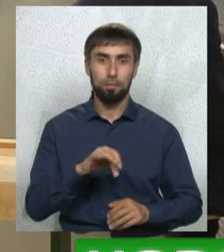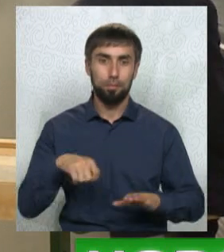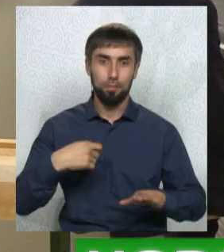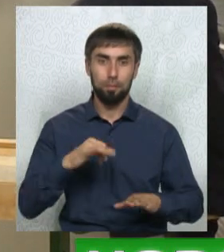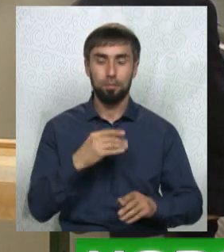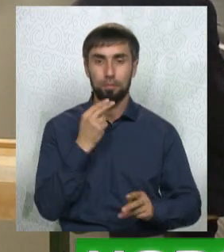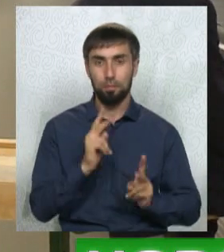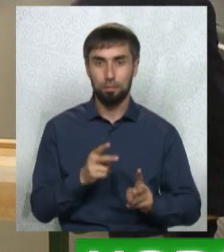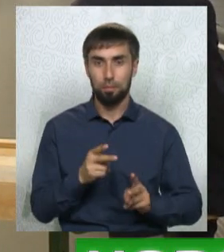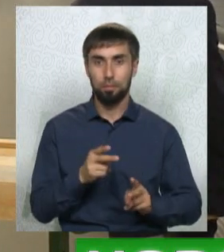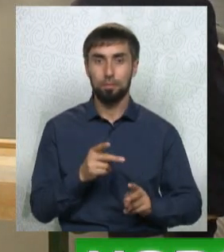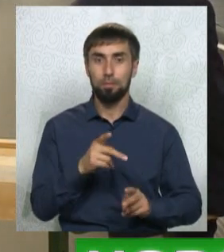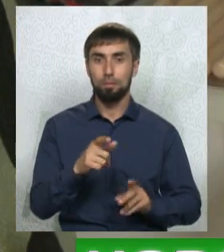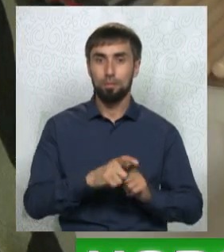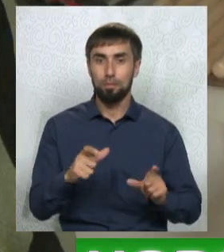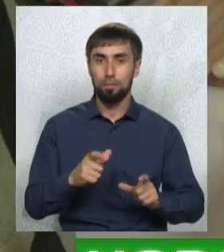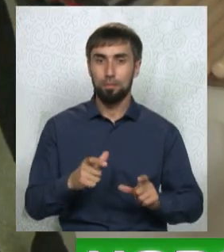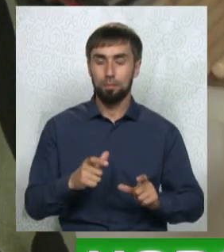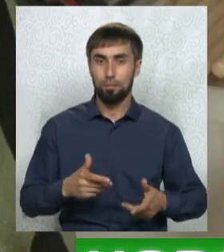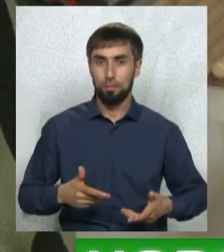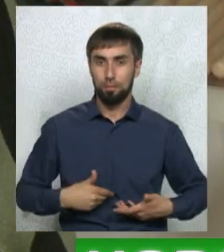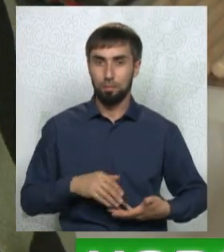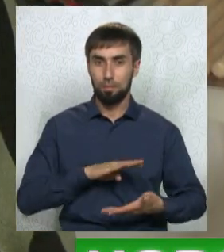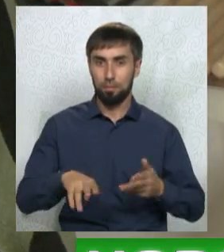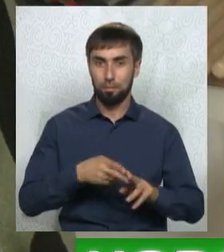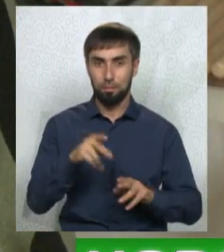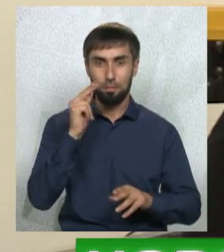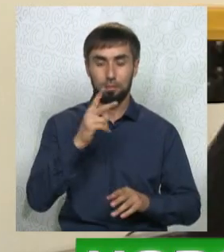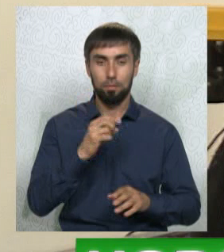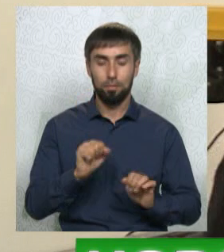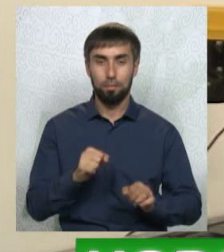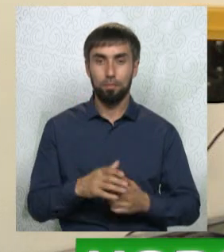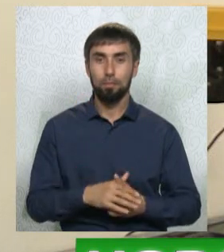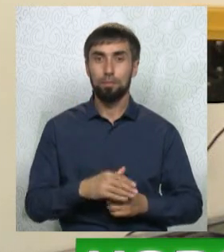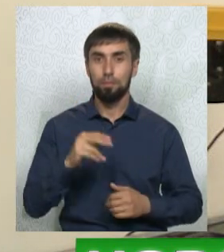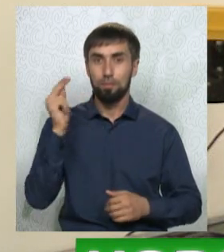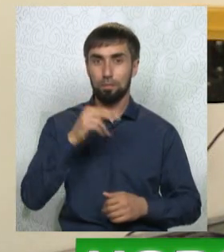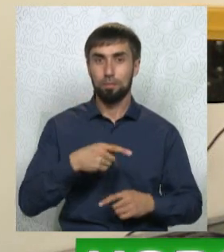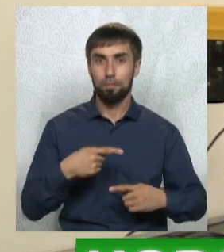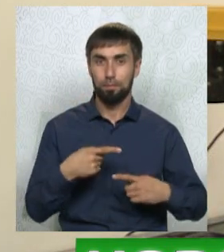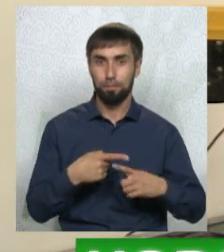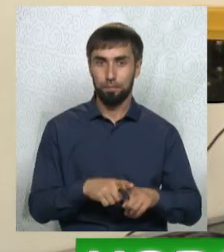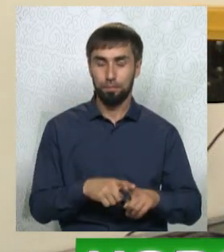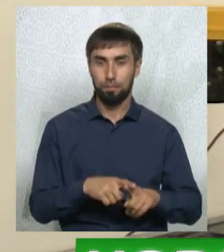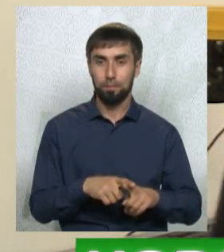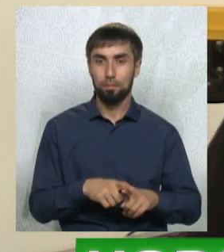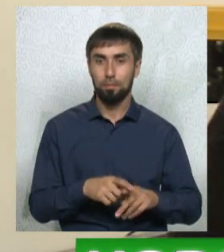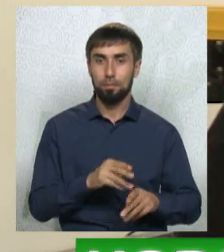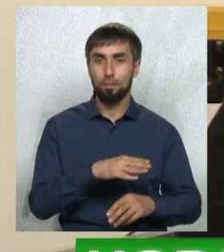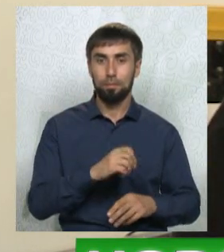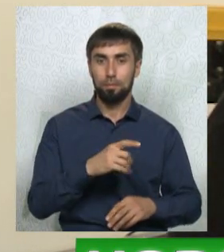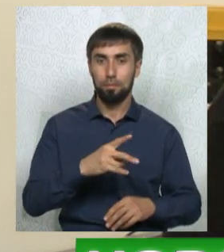одежду и готовить. Так что представить школьную жизнь без этого урока просто невозможно. Урок технологии – это очень на сегодняшний день